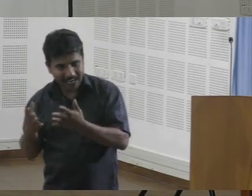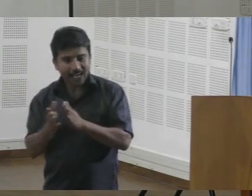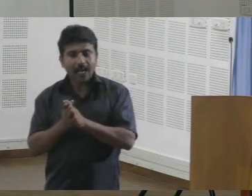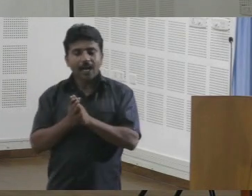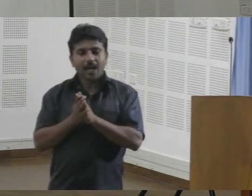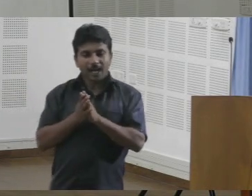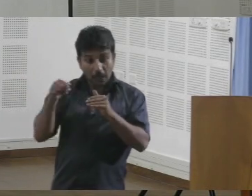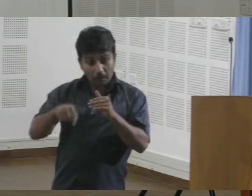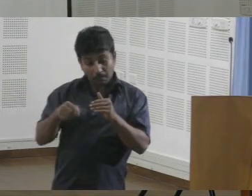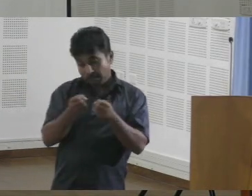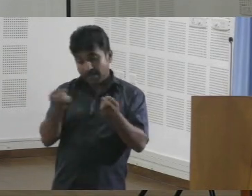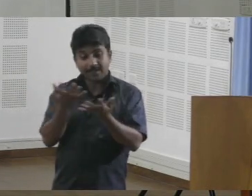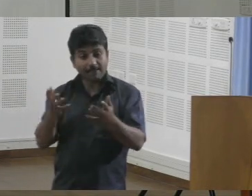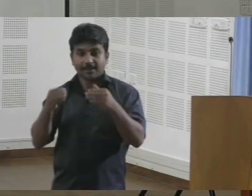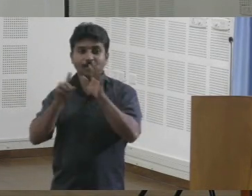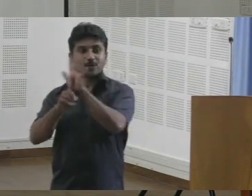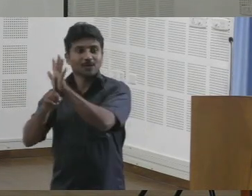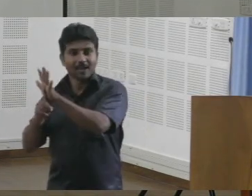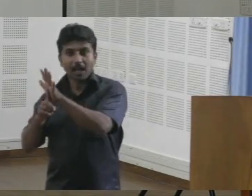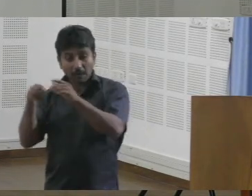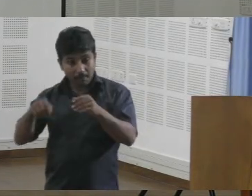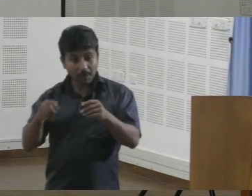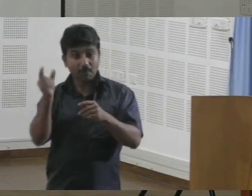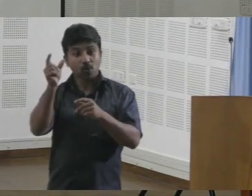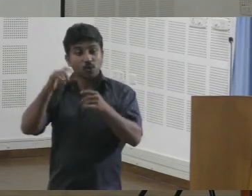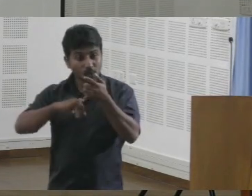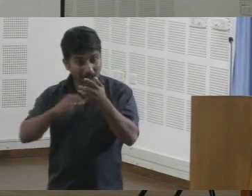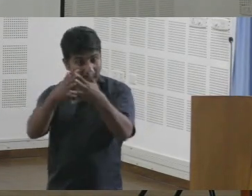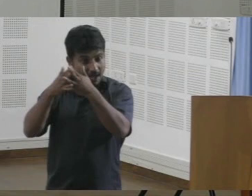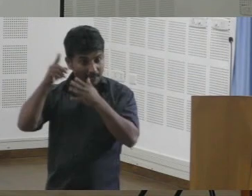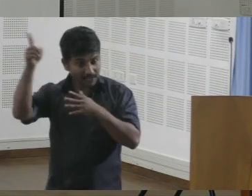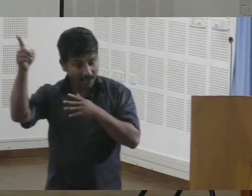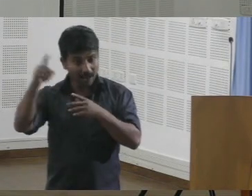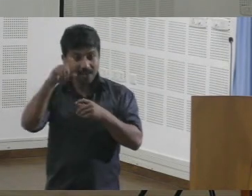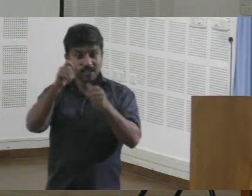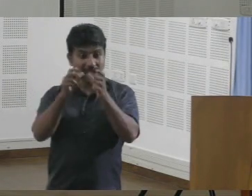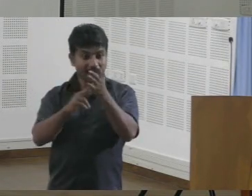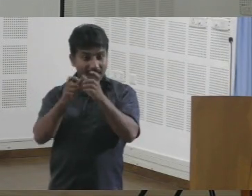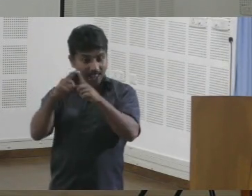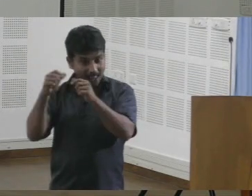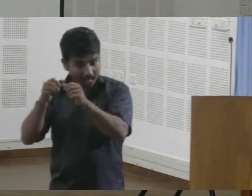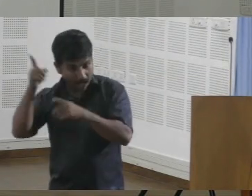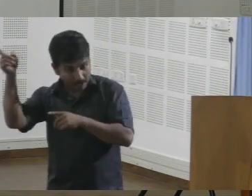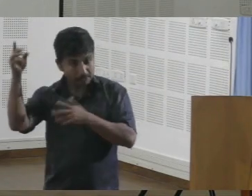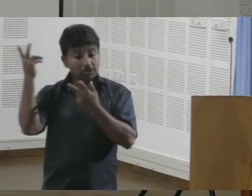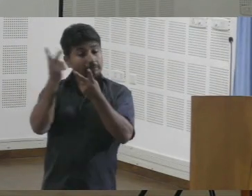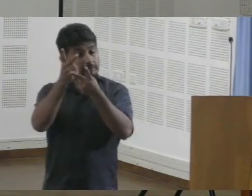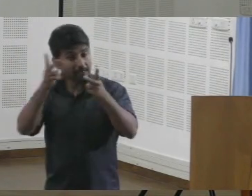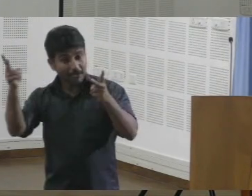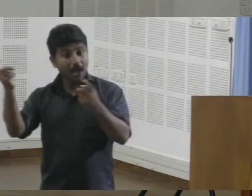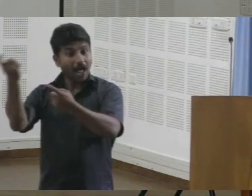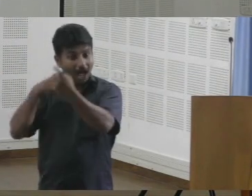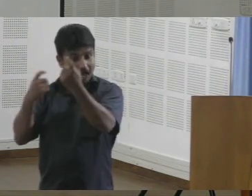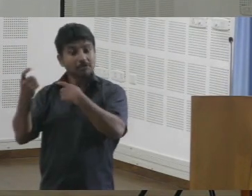US നിന്ന് കാനഡയിൽ നിന്ന് ഒരുപാട് ആളുകൾ അവൻ്റെ കയ്യിൽ നിന്ന് അവനോട് ഉണ്ടാക്കി കൊടുക്കാൻ പറഞ്ഞു വരും. സാധനങ്ങൾ അവൻ അയച്ചു കൊടുക്കും.